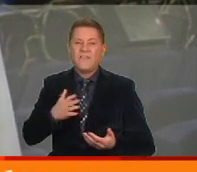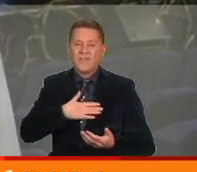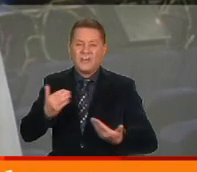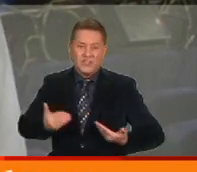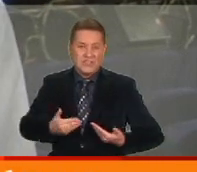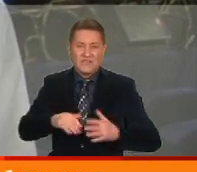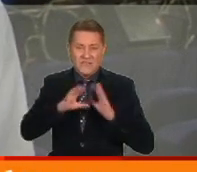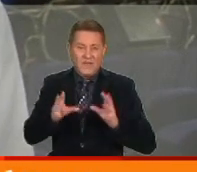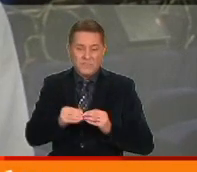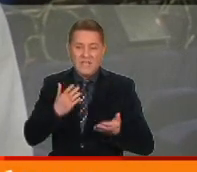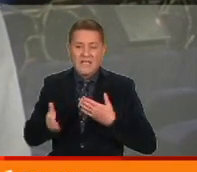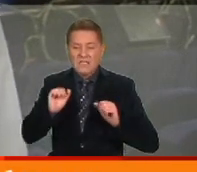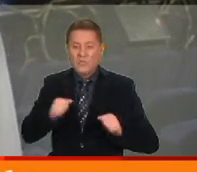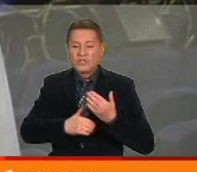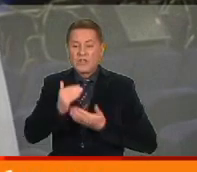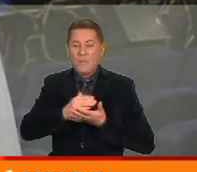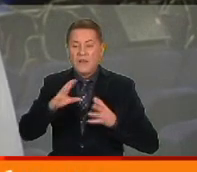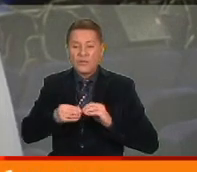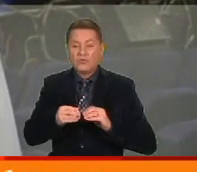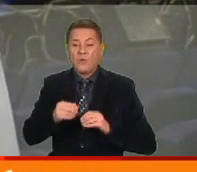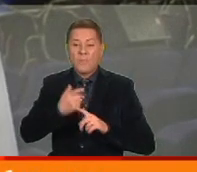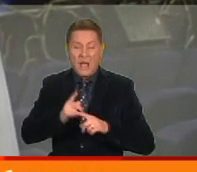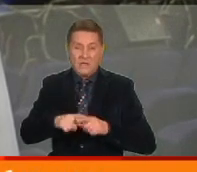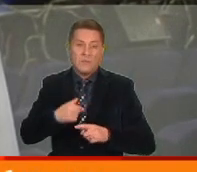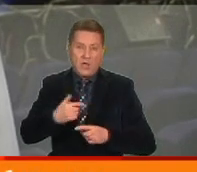жизни вообще, если так можно подытожить. Поэтому сюда надо прийти